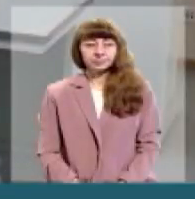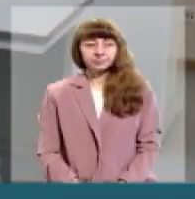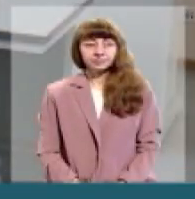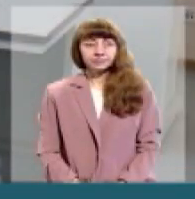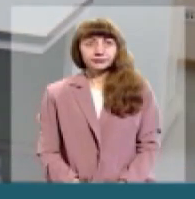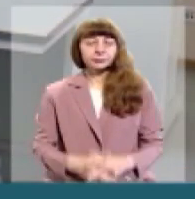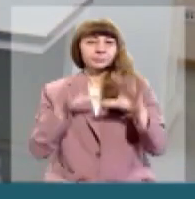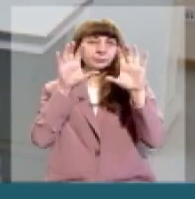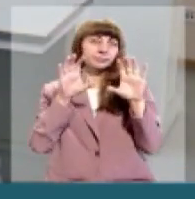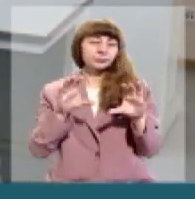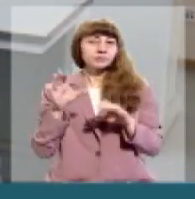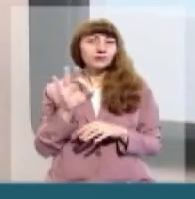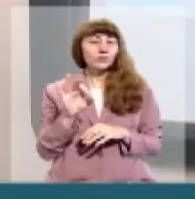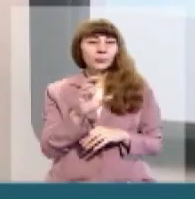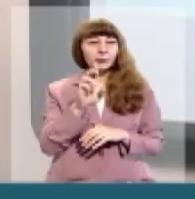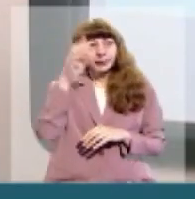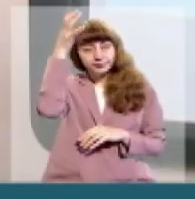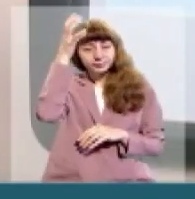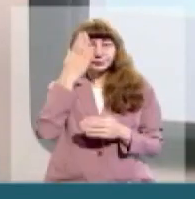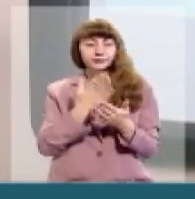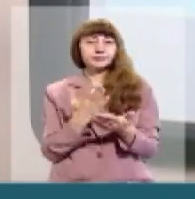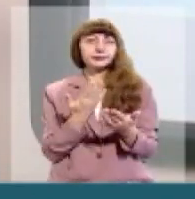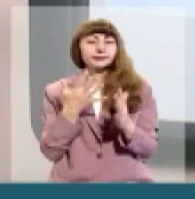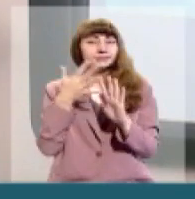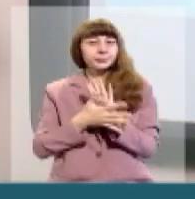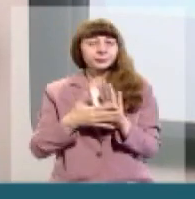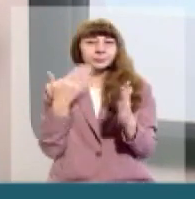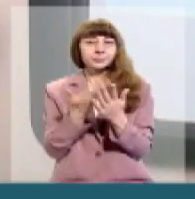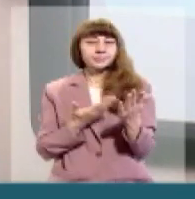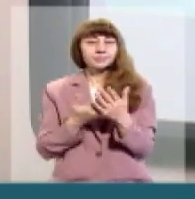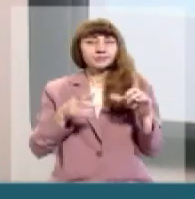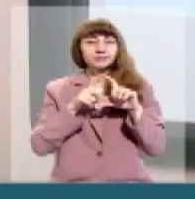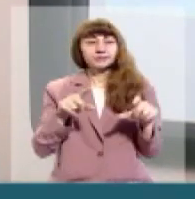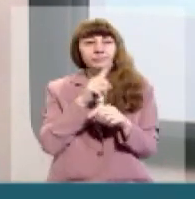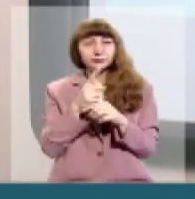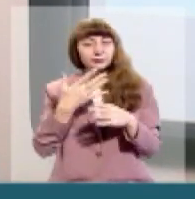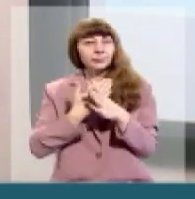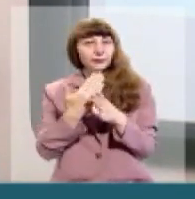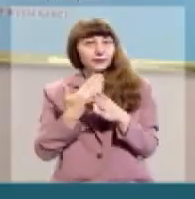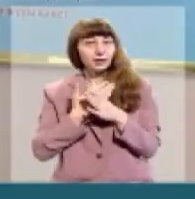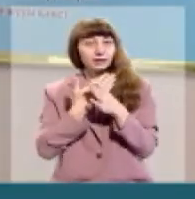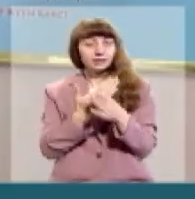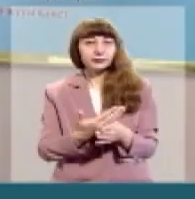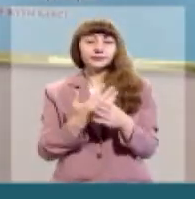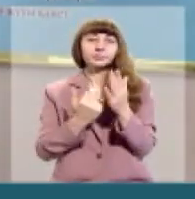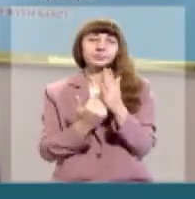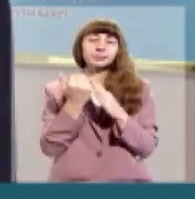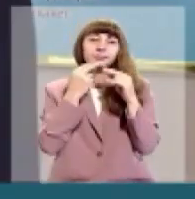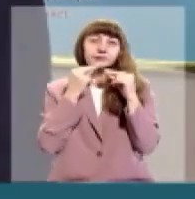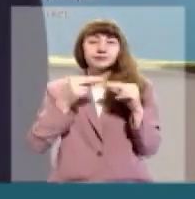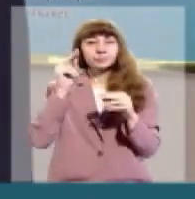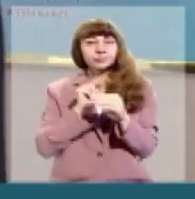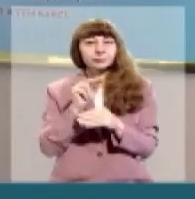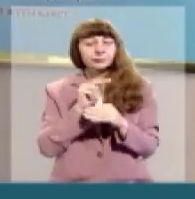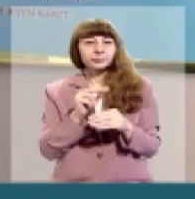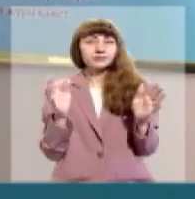Білім туралы заңда тірек мектептер деген ұғым бар. Олар өз кезегінде аз қамтылған мектептерде оқыту сапасын арттыруға ықпал етуі керек. Осы